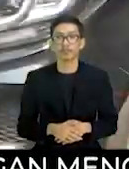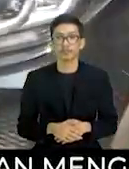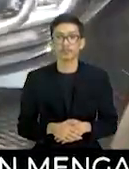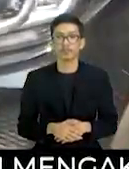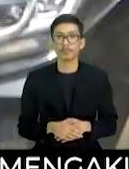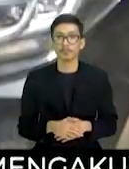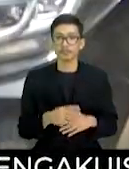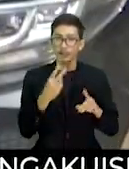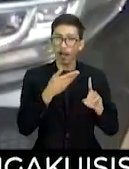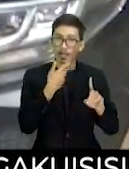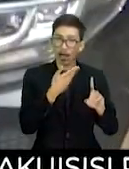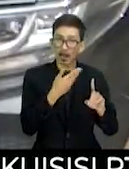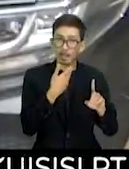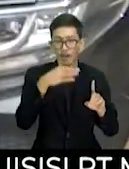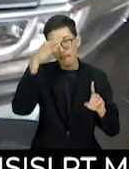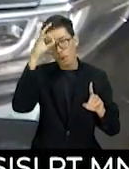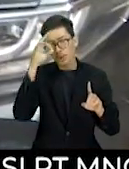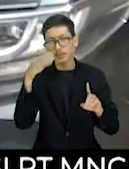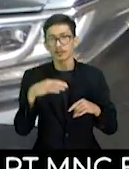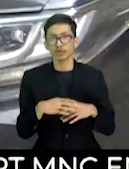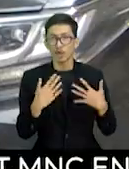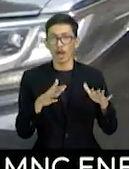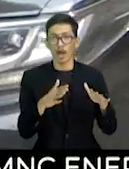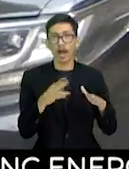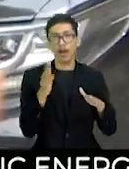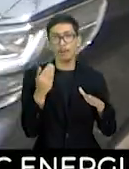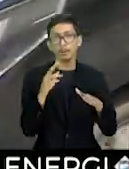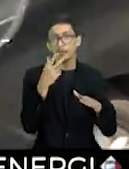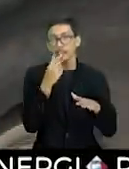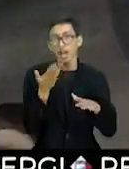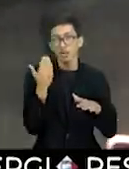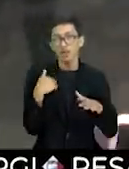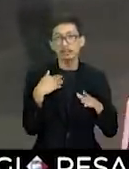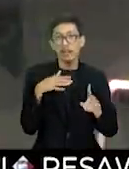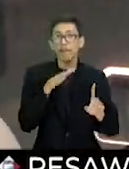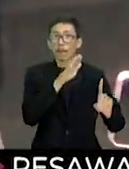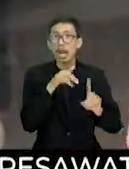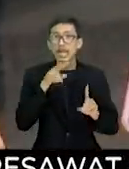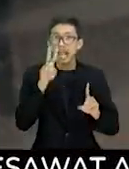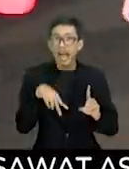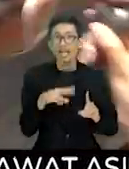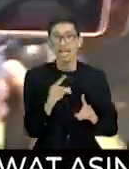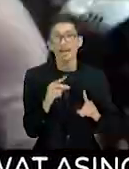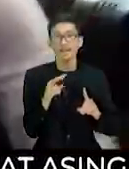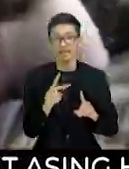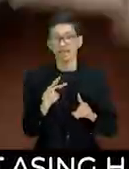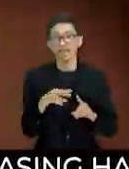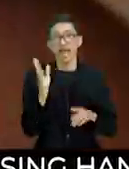Setelah diperiksa di Polda Metro Jaya Kamis pekan lalu, polisi kembali menjadwalkan pemeriksaan kepada selebgram Rachel Fenya Senin